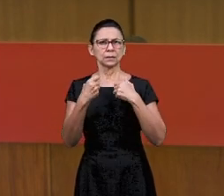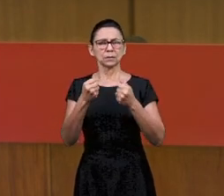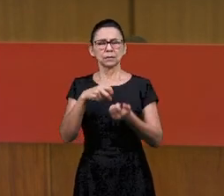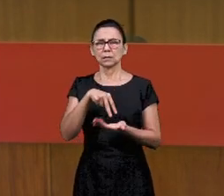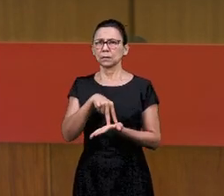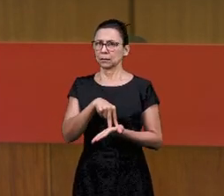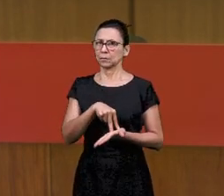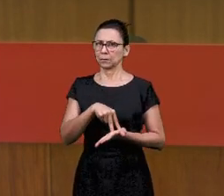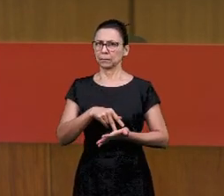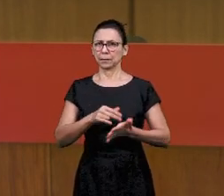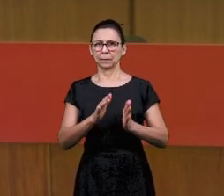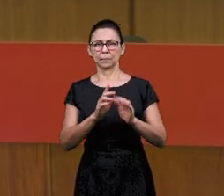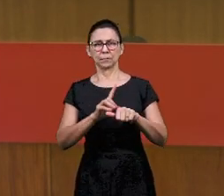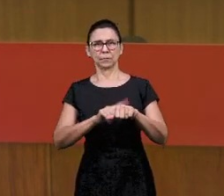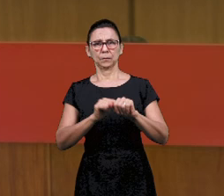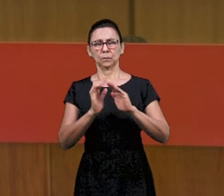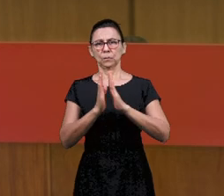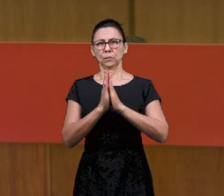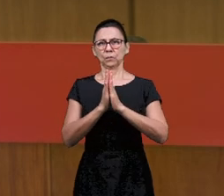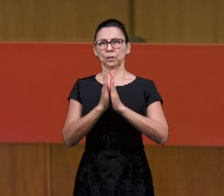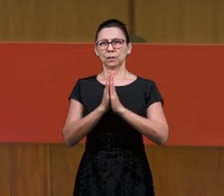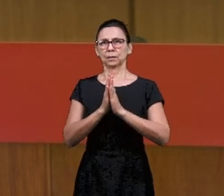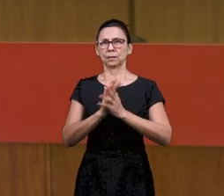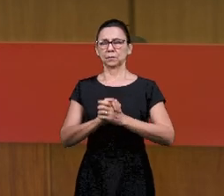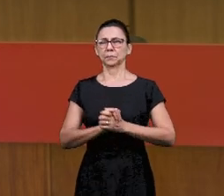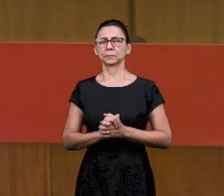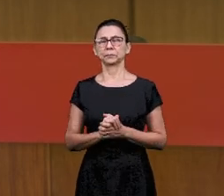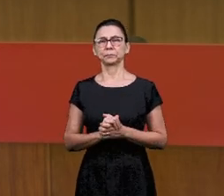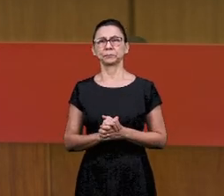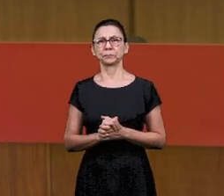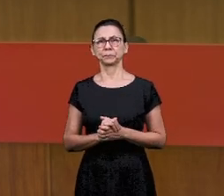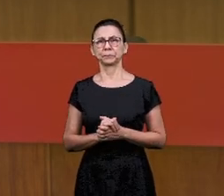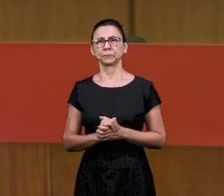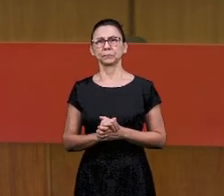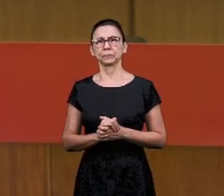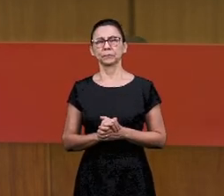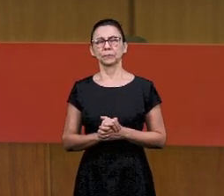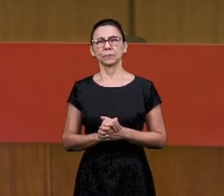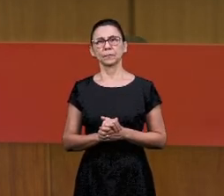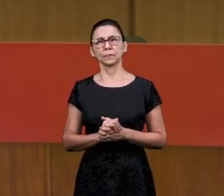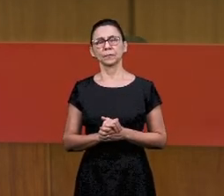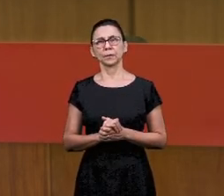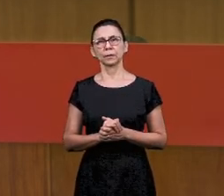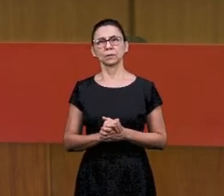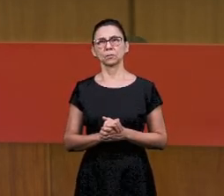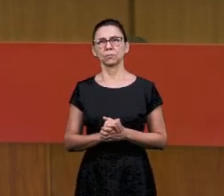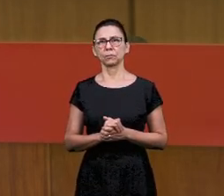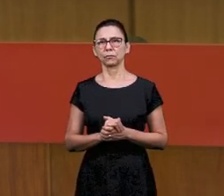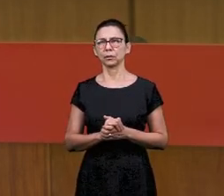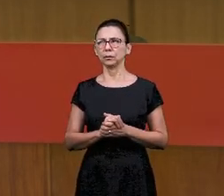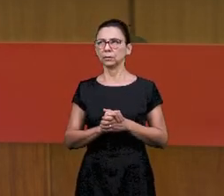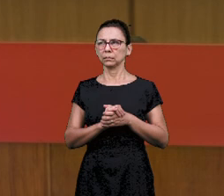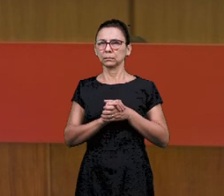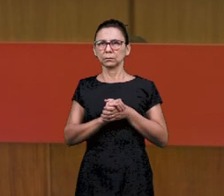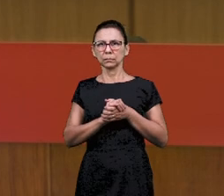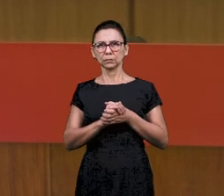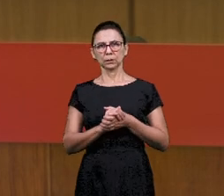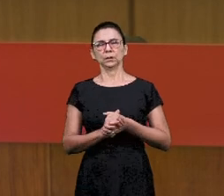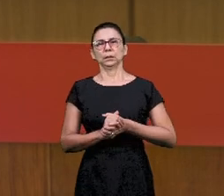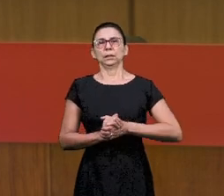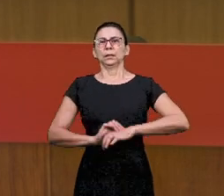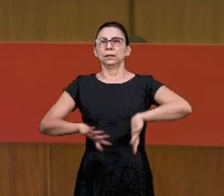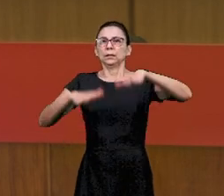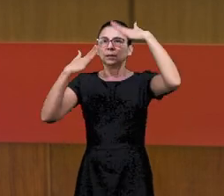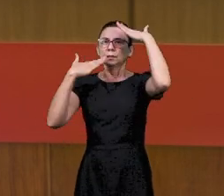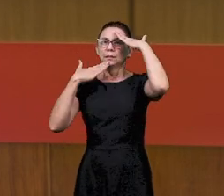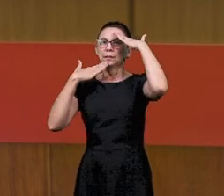souhaitez, vous pouvez vous mettre debout pour ce moment de prière. Nous allons rendre à l'autel du Seigneur le culte de l'école biblique ce matin. Seigneur,